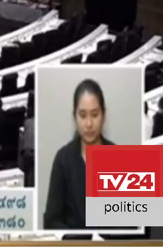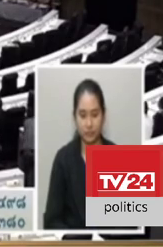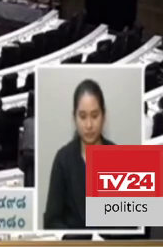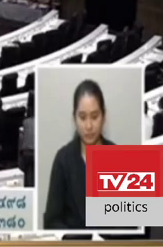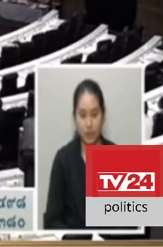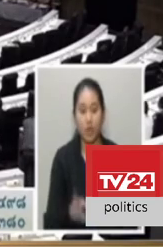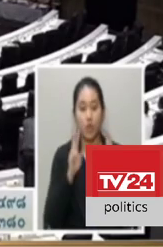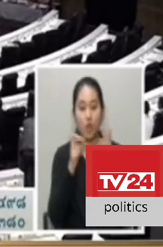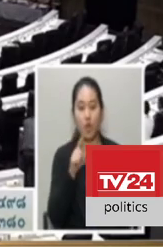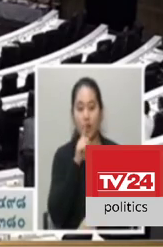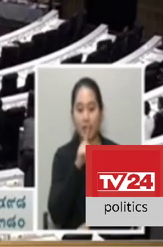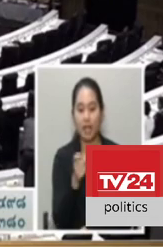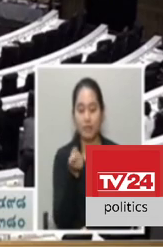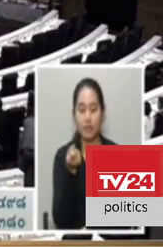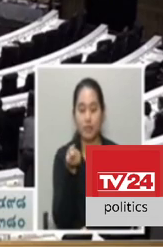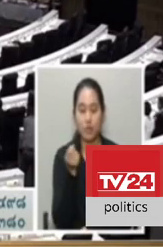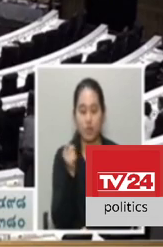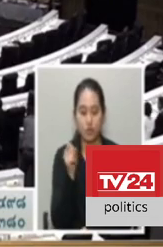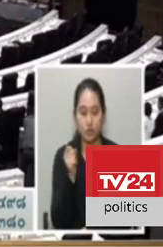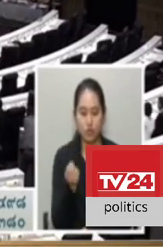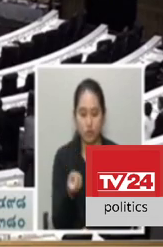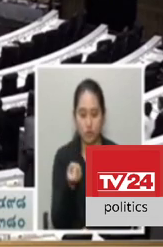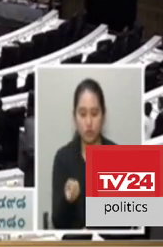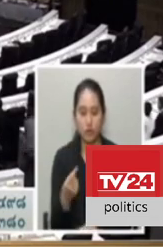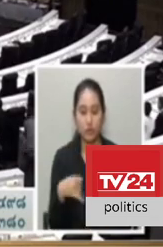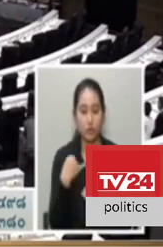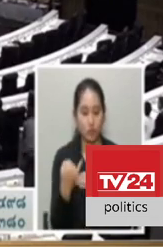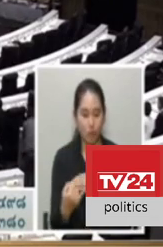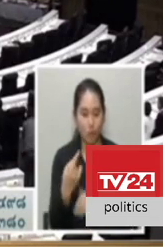าก็จบนะครับครับก็อยู่